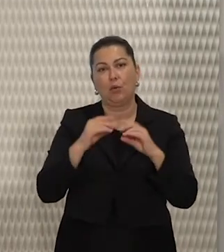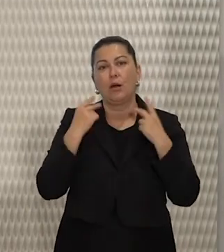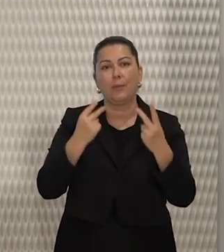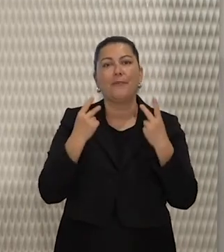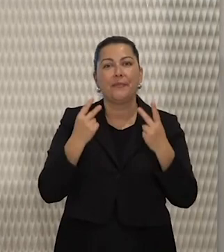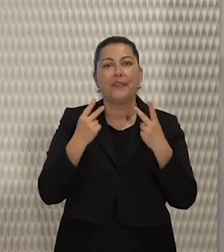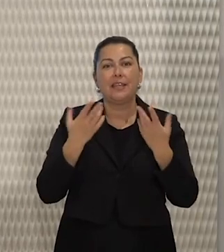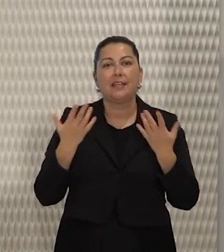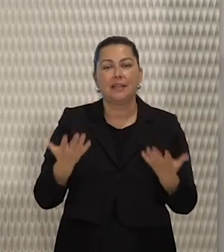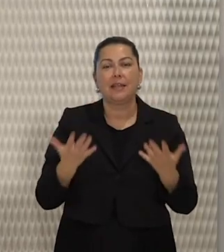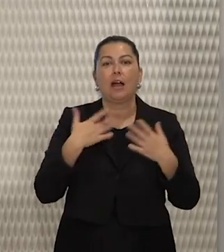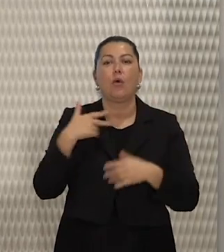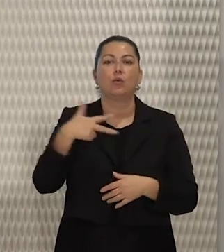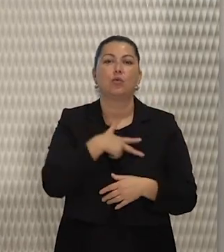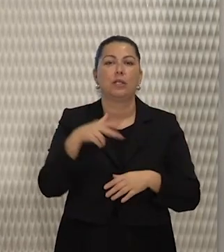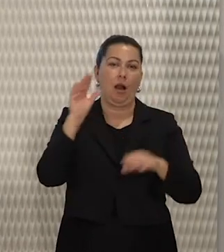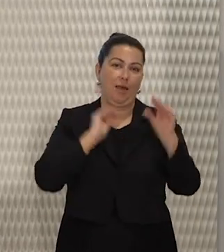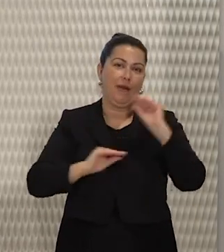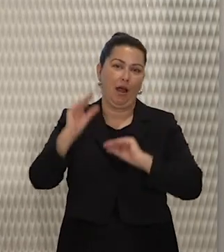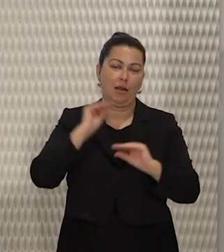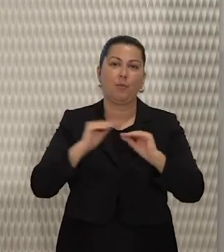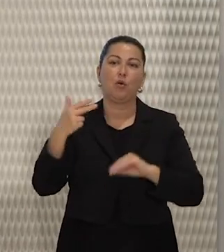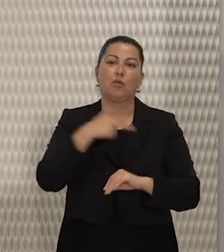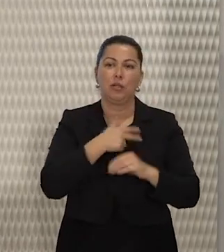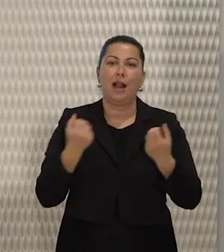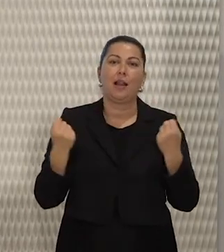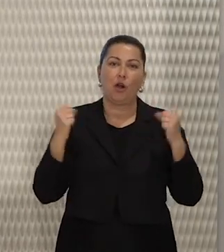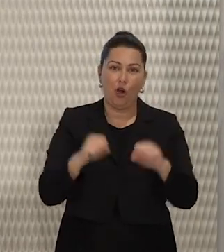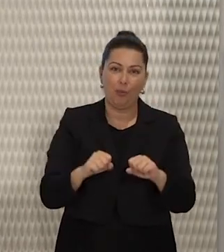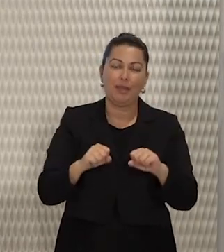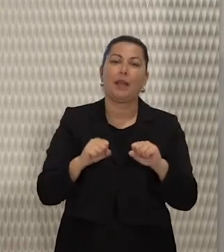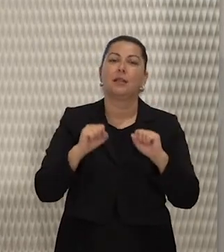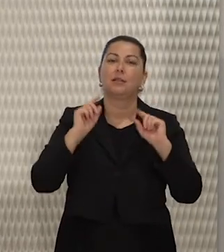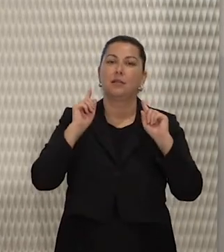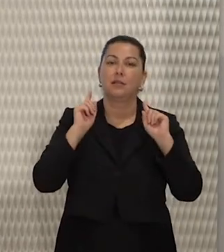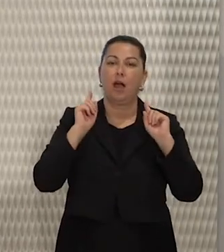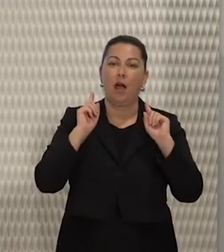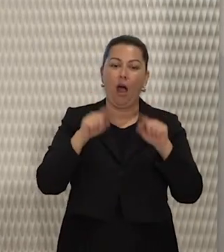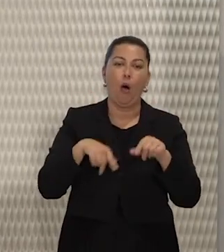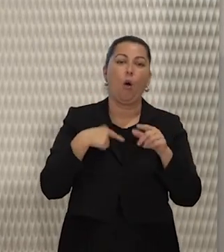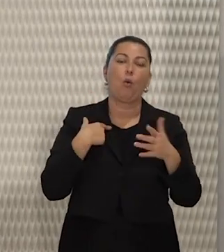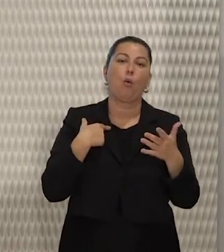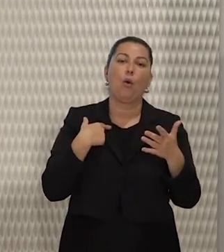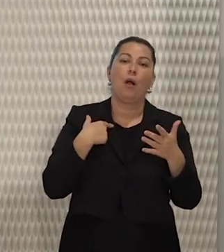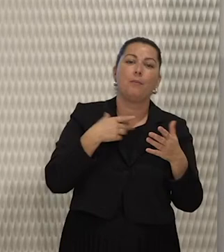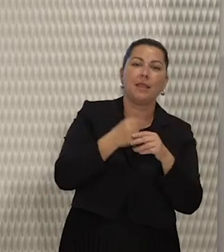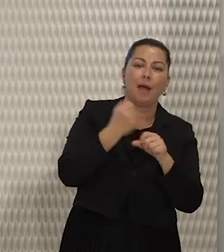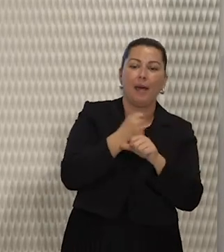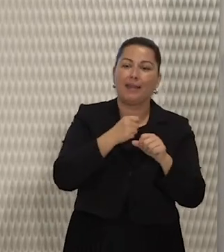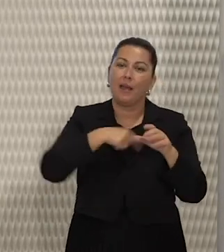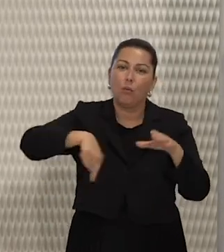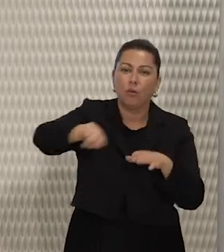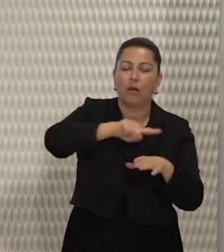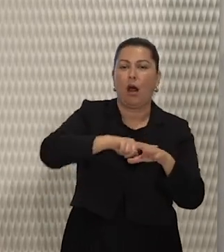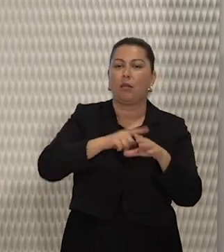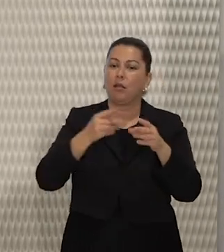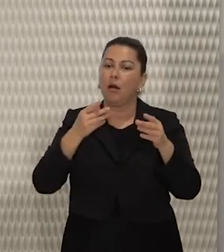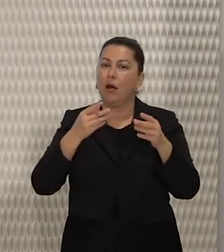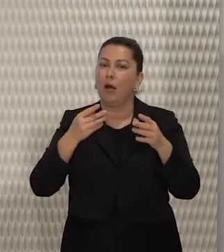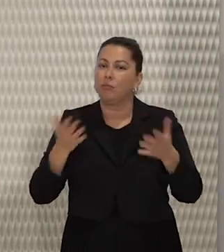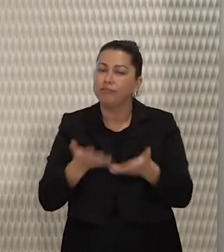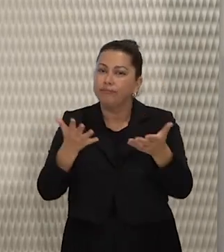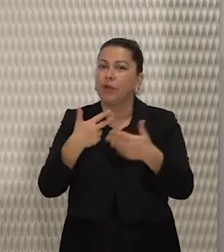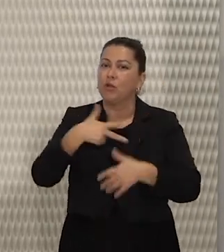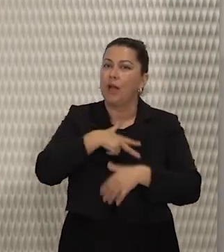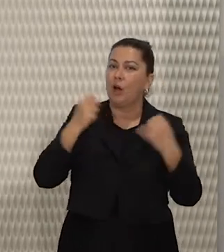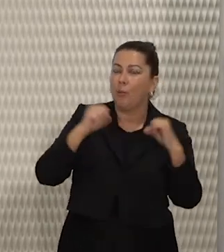Wichtig ist einfach die soziale Wahrnehmung, die soziale Kompetenz zwischen den Mitarbeitern zu stärken und zu forcieren. Ich habe irgendwie den